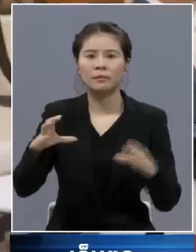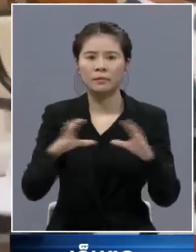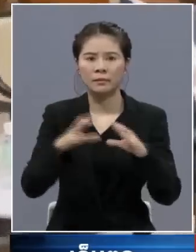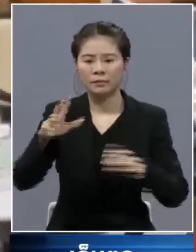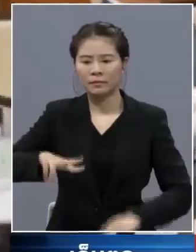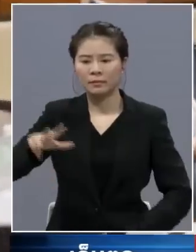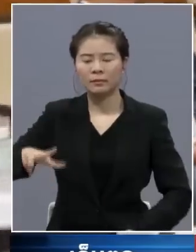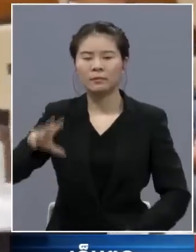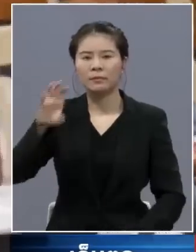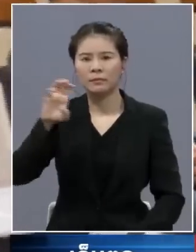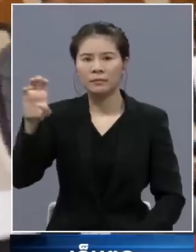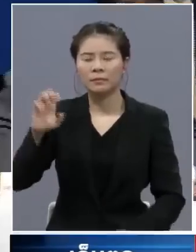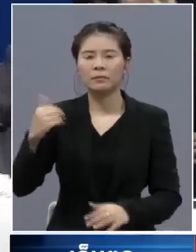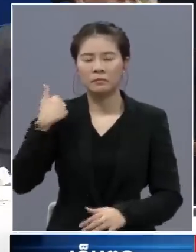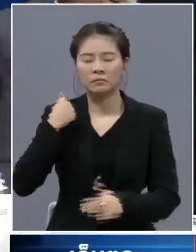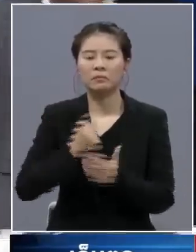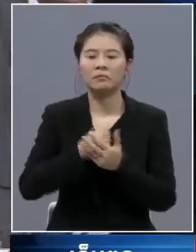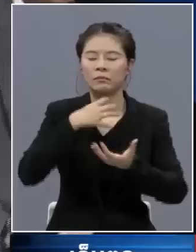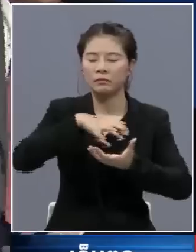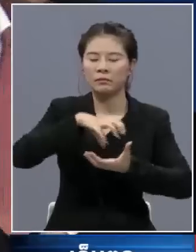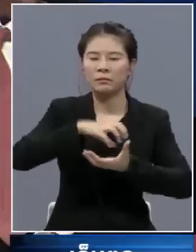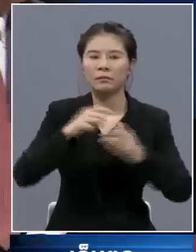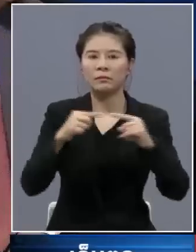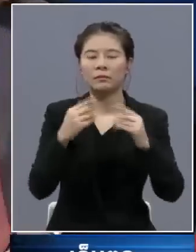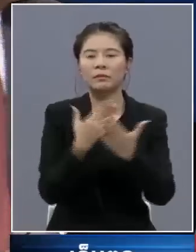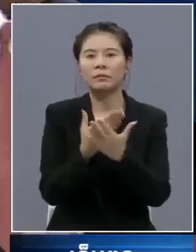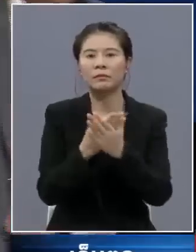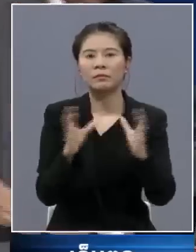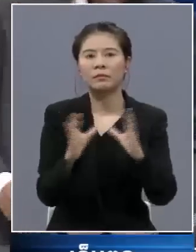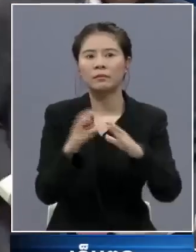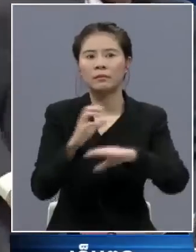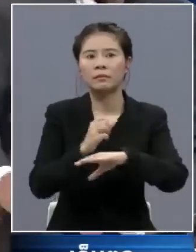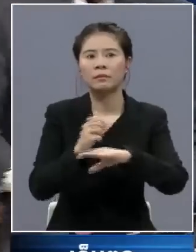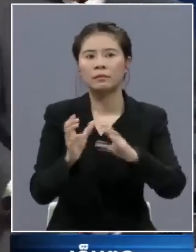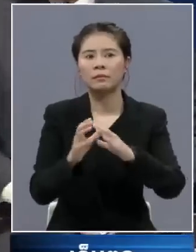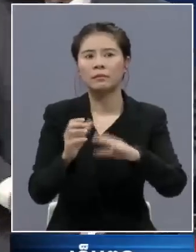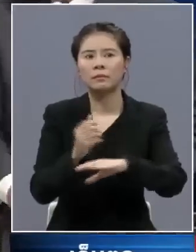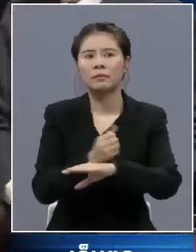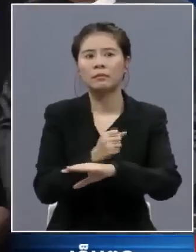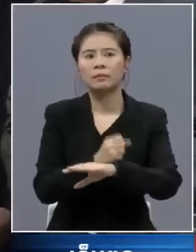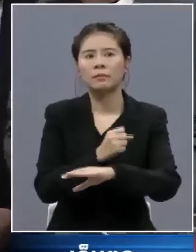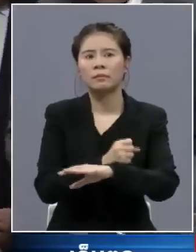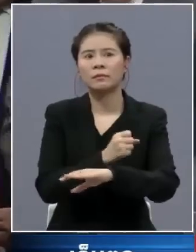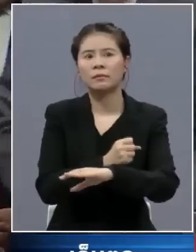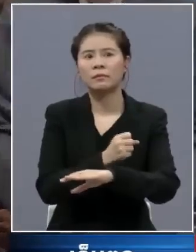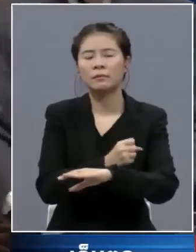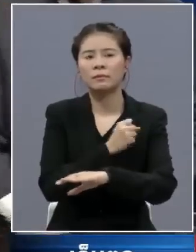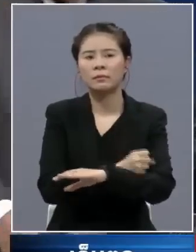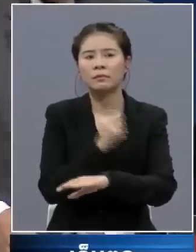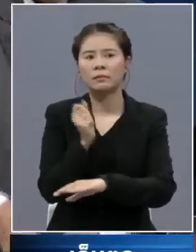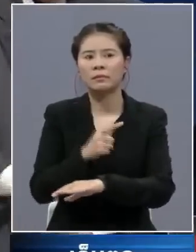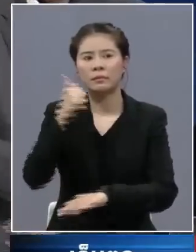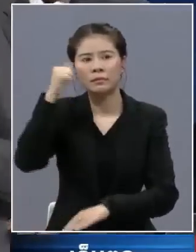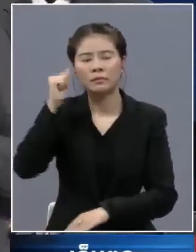าก็พูดถึงประเด็นนี้เหมือนกันบอกว่าในส่วนของการขึ้นค่าแรงเนี่ยก็ยังมีอยู่แน่นอนนะครับอย่างที่บอกว่าก้าวไกลหนุน450ต่อวันส่ว